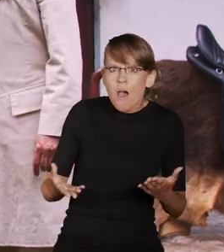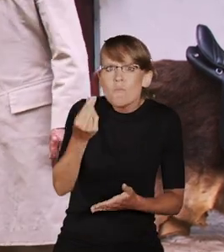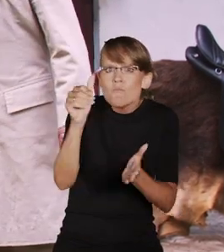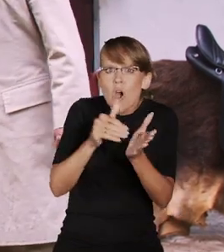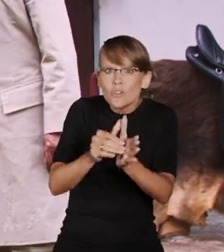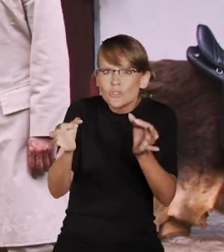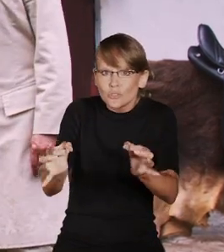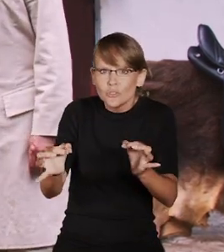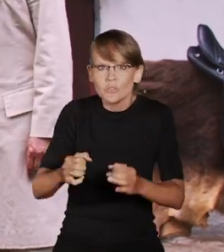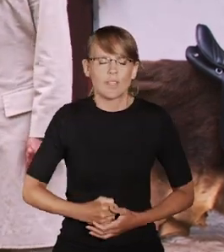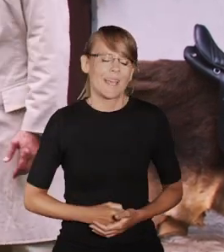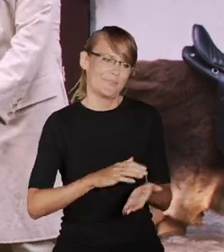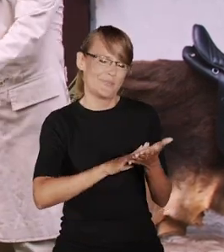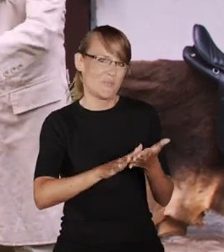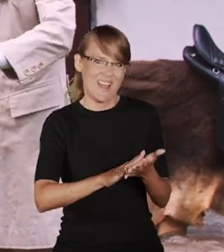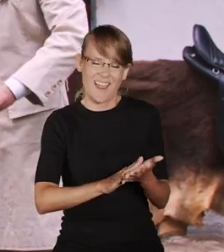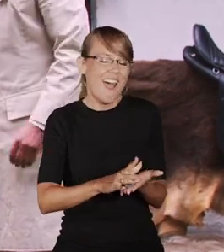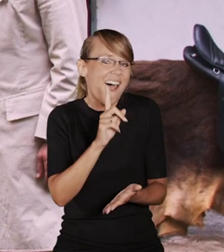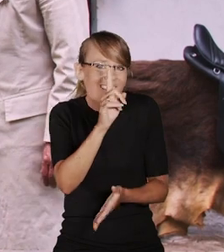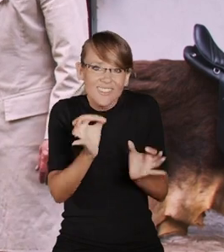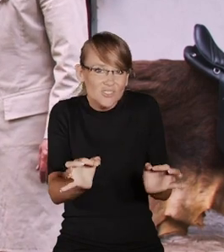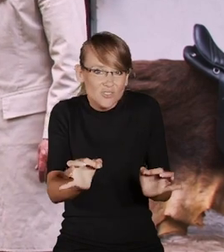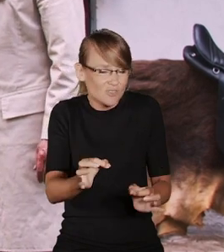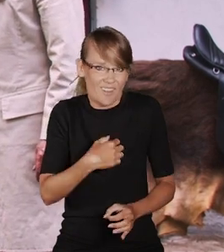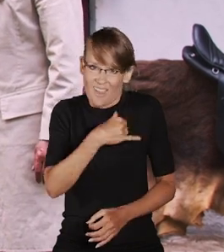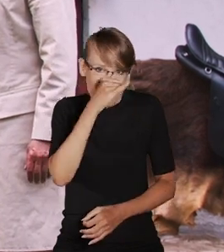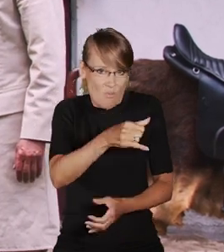to będę musiał pójść z torbami, bo mi zlicytują majątek.